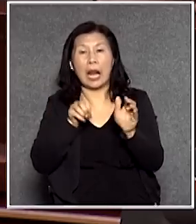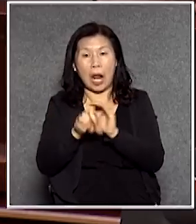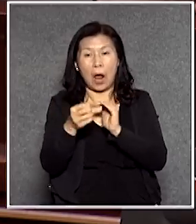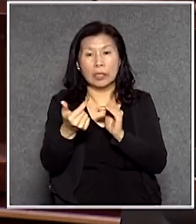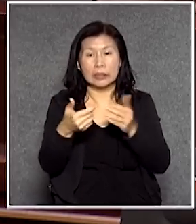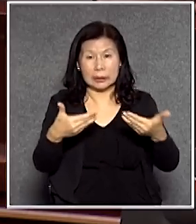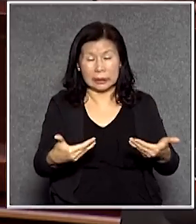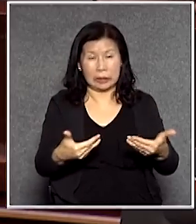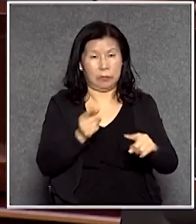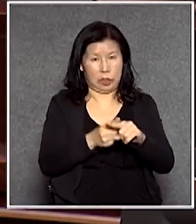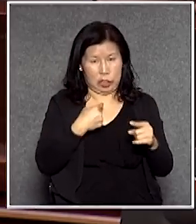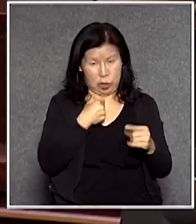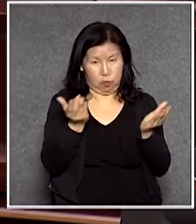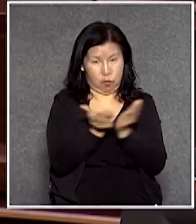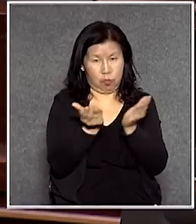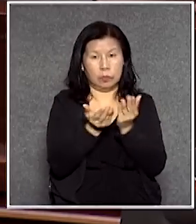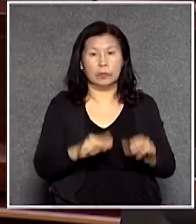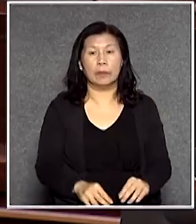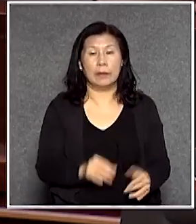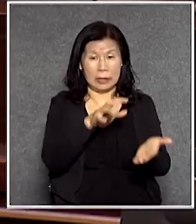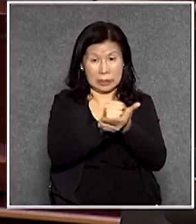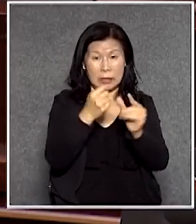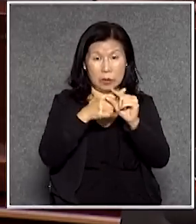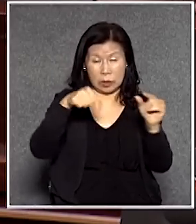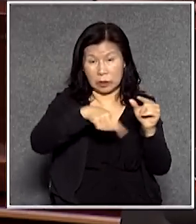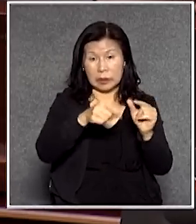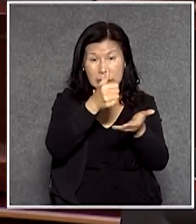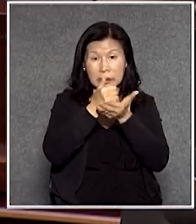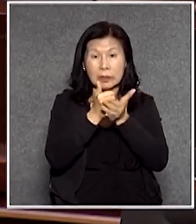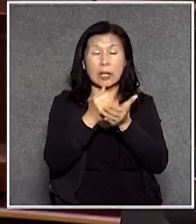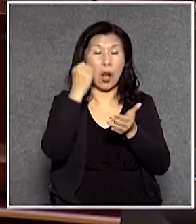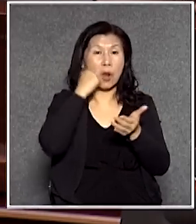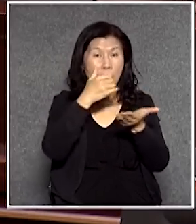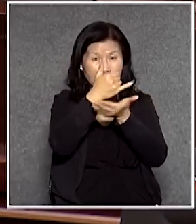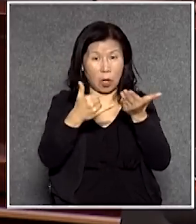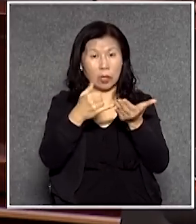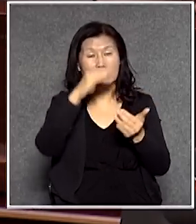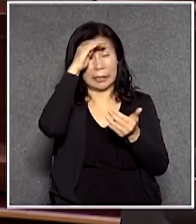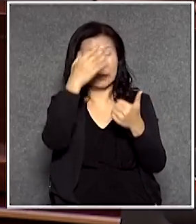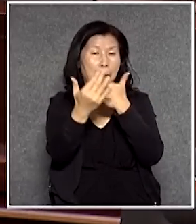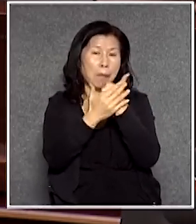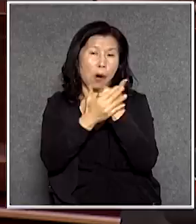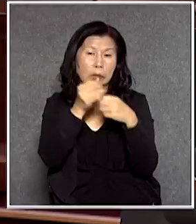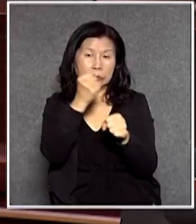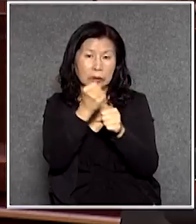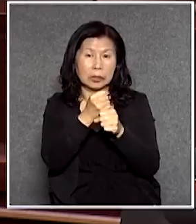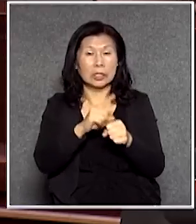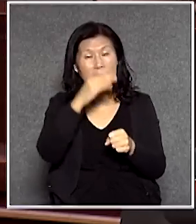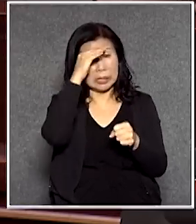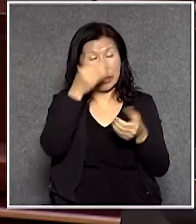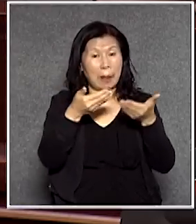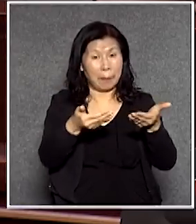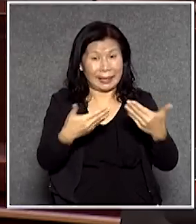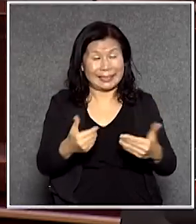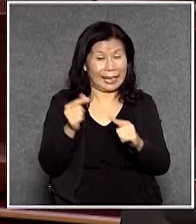日現實的問題。例如佔中期間，警隊就聘用了不少退休的警員支援行動，為什麼政府不能夠讓現職的